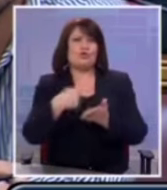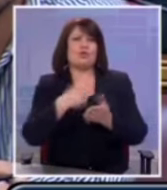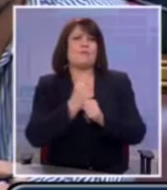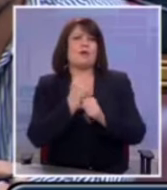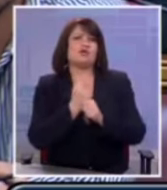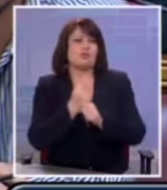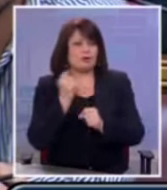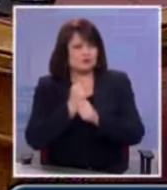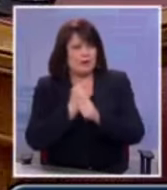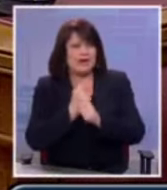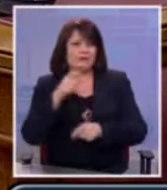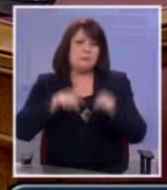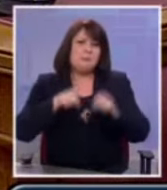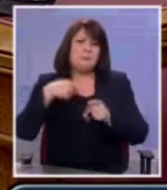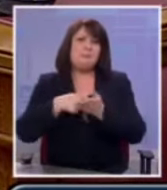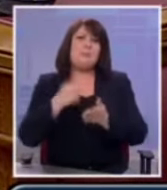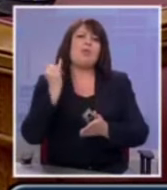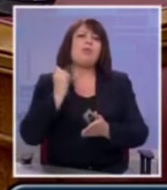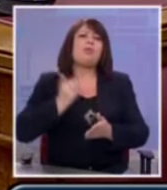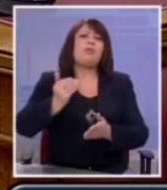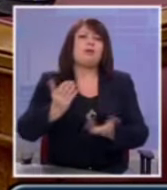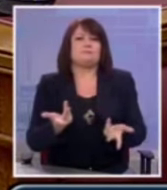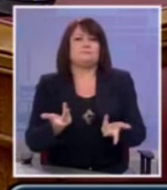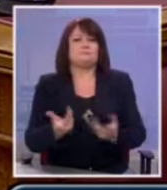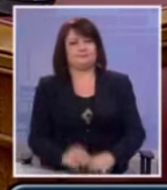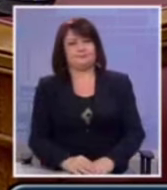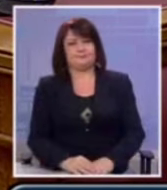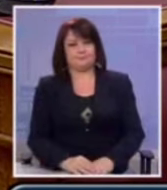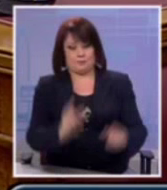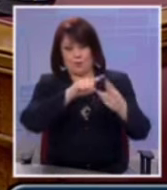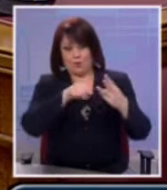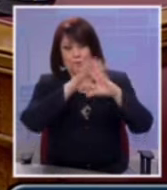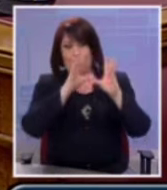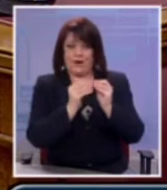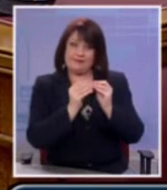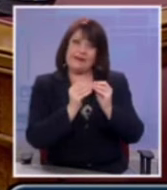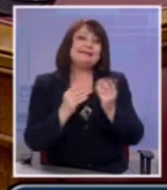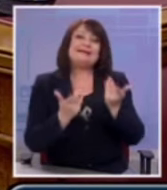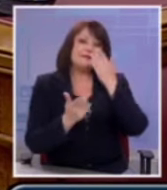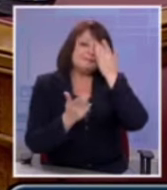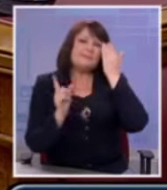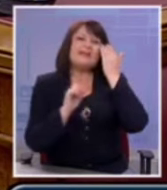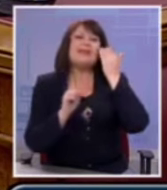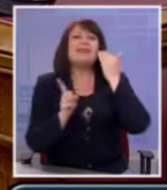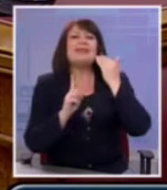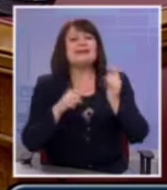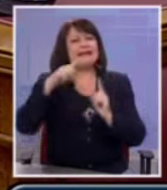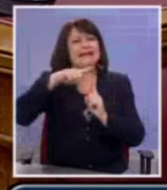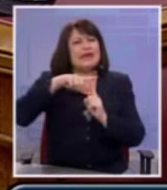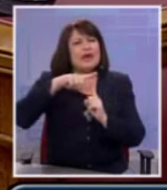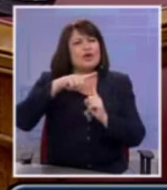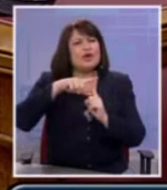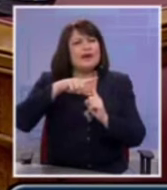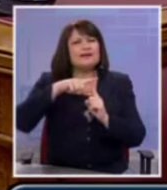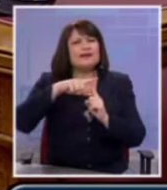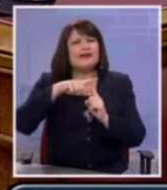αμείβεται. Ή αμείβεται με πολύ μεγάλες καθυστερήσεις. Λοιπόν, αυτά είναι πράγματα τα οποία δεν είναι ούτε τεχνοκρατικά δεν μπορεί